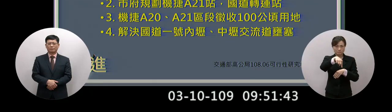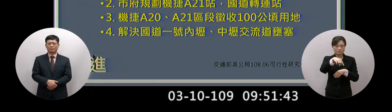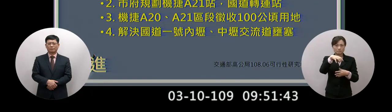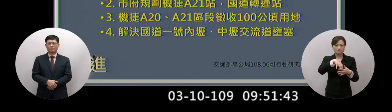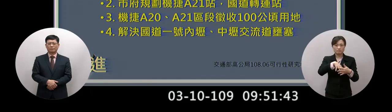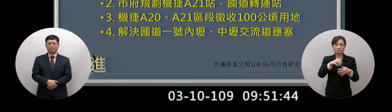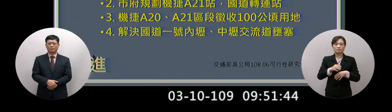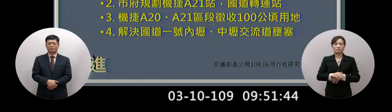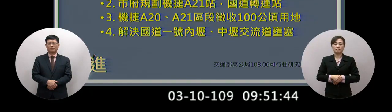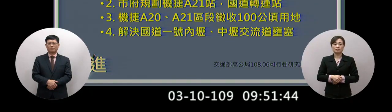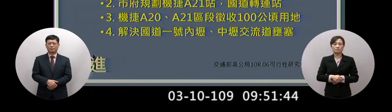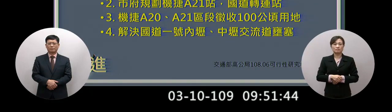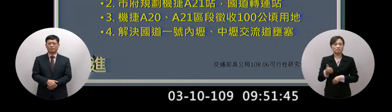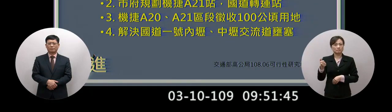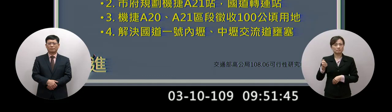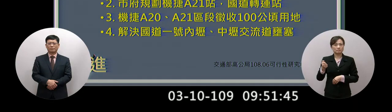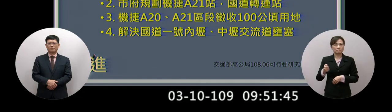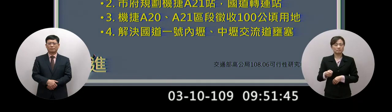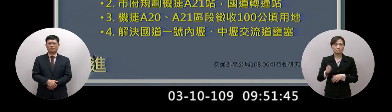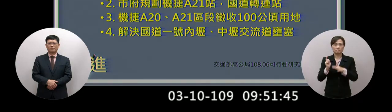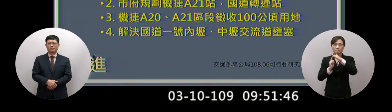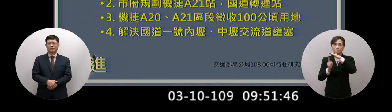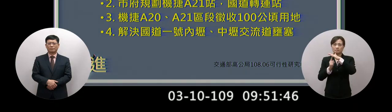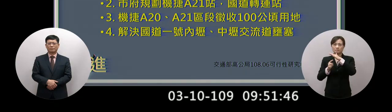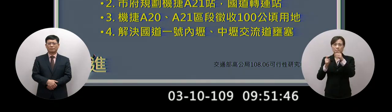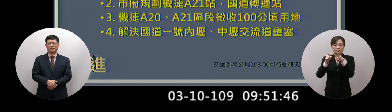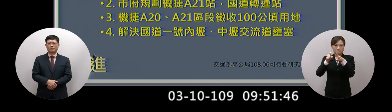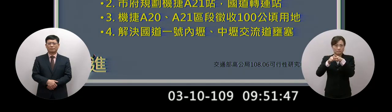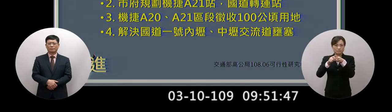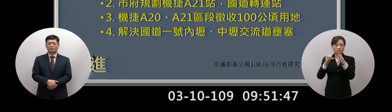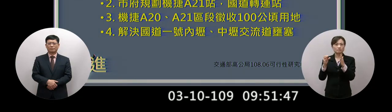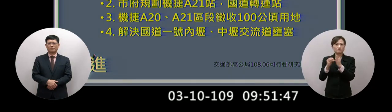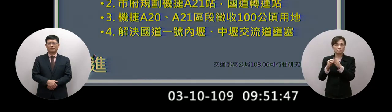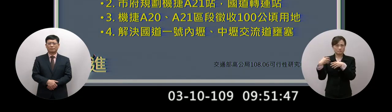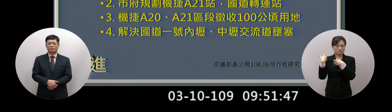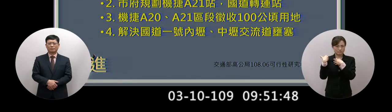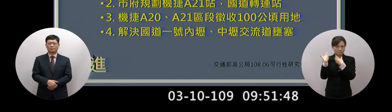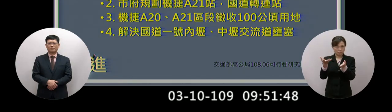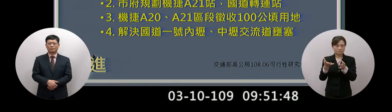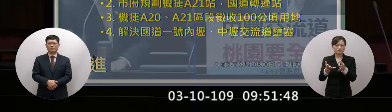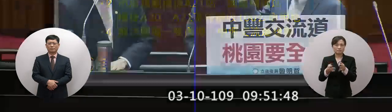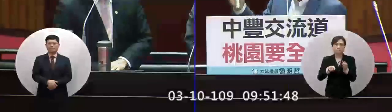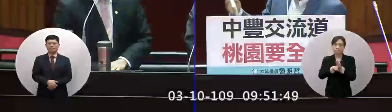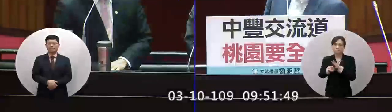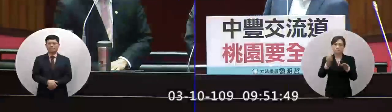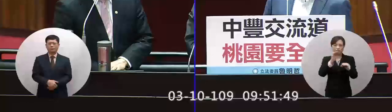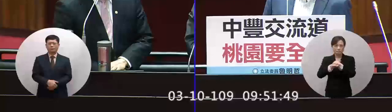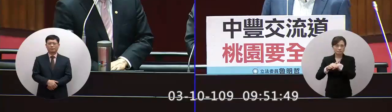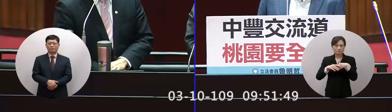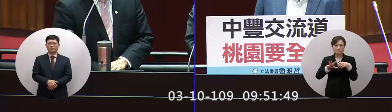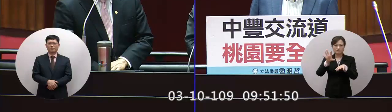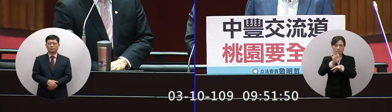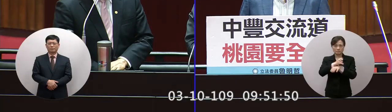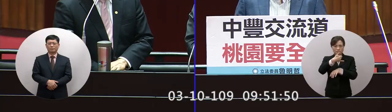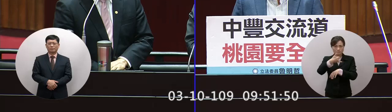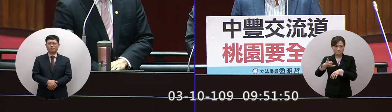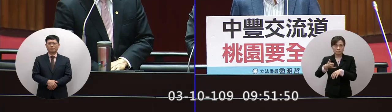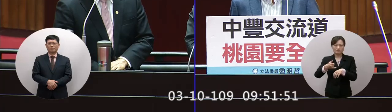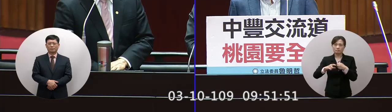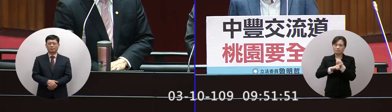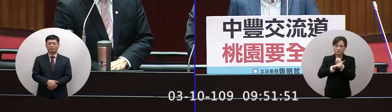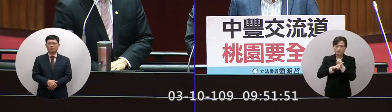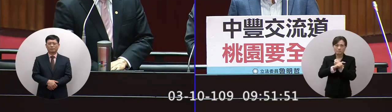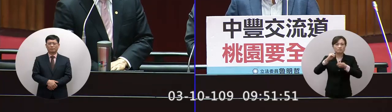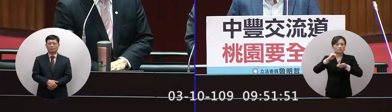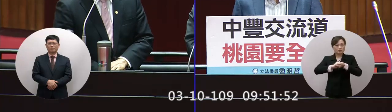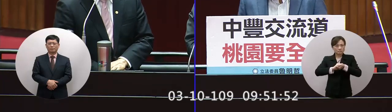谢我们高工局他特别委托的这个专家学者，已经确定了中丰交流道的必